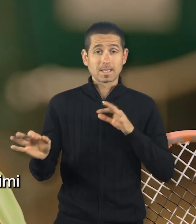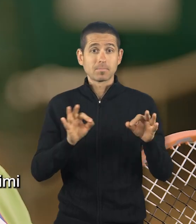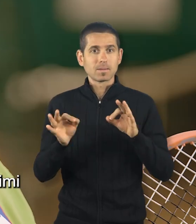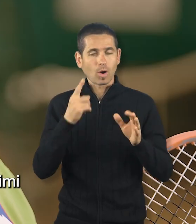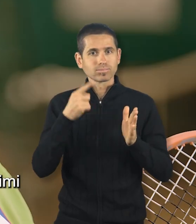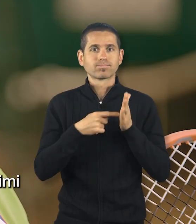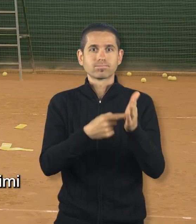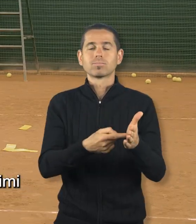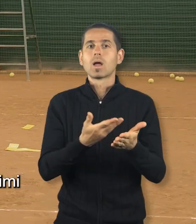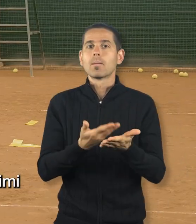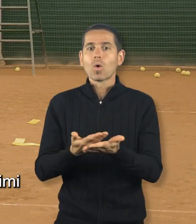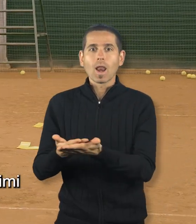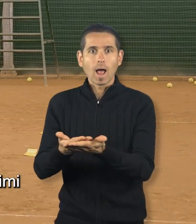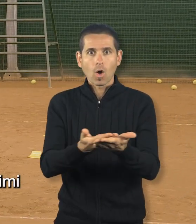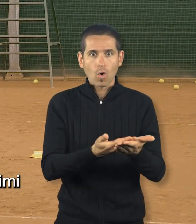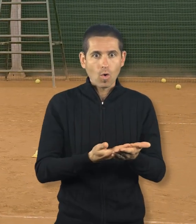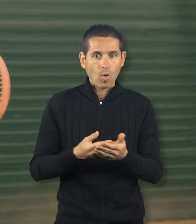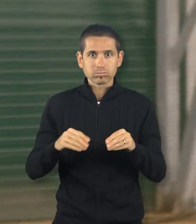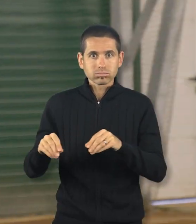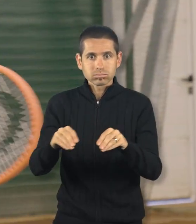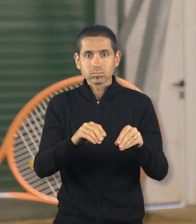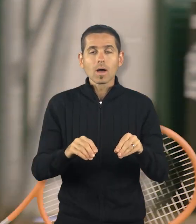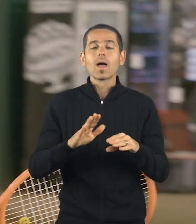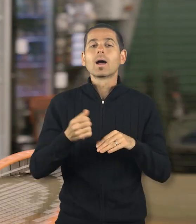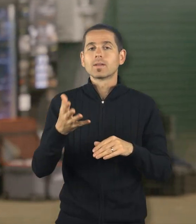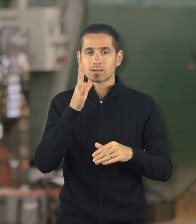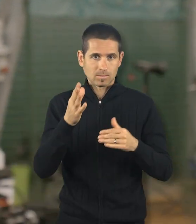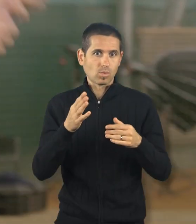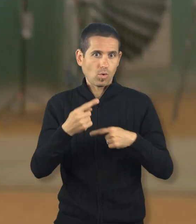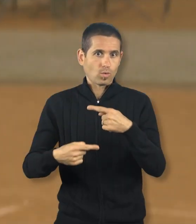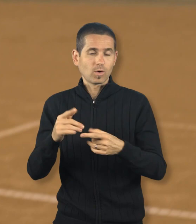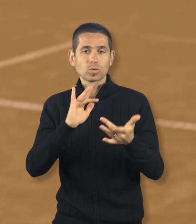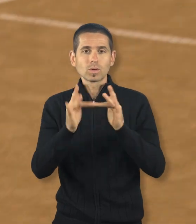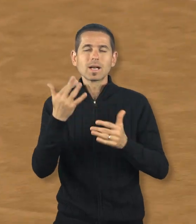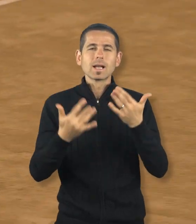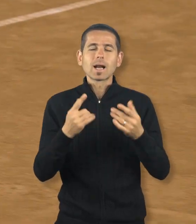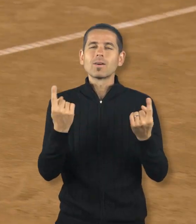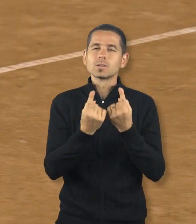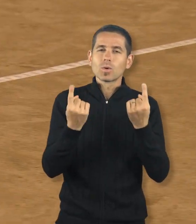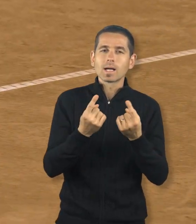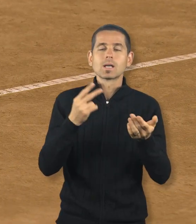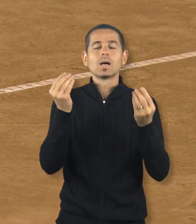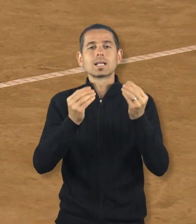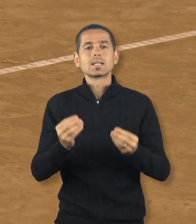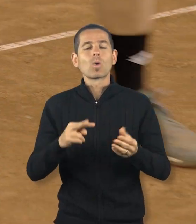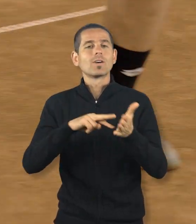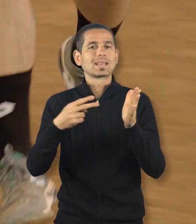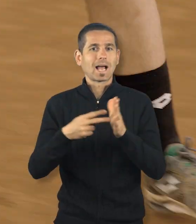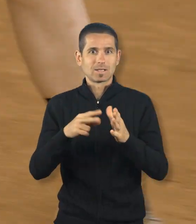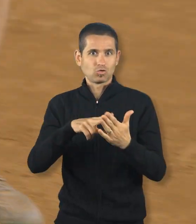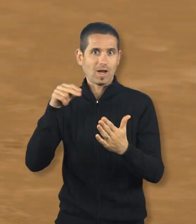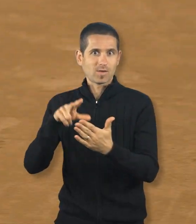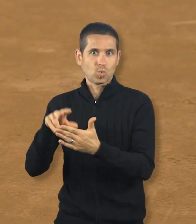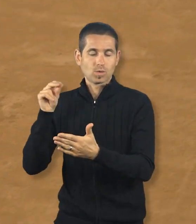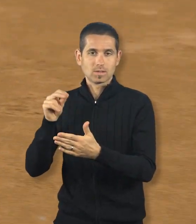Zadnji mesec priprav simulirava podlago, na kateri se bo odvijal turnir, uigravava situacije in sestavljava taktične